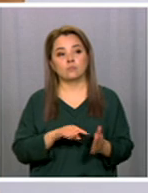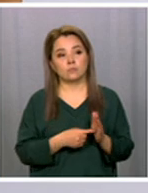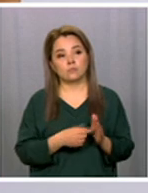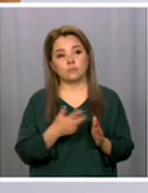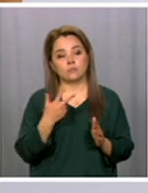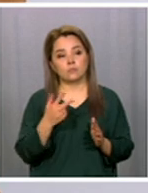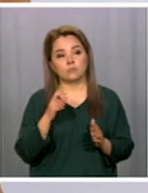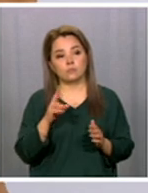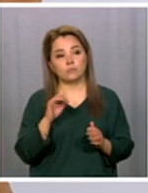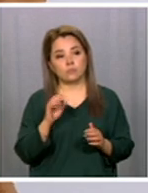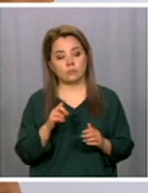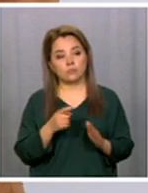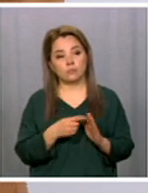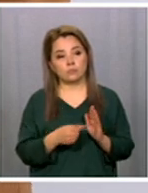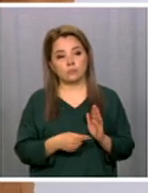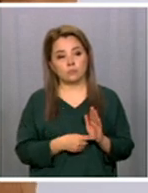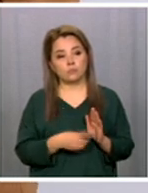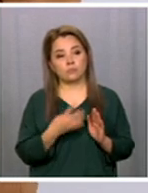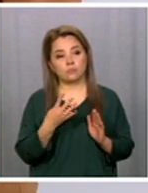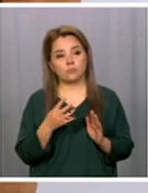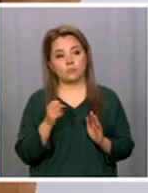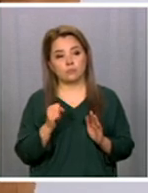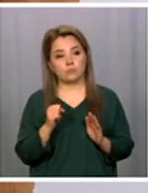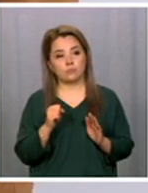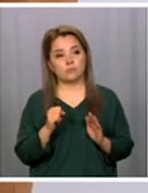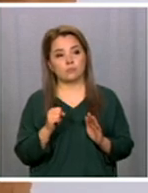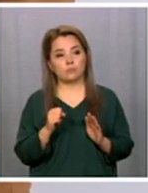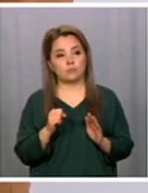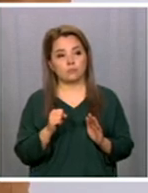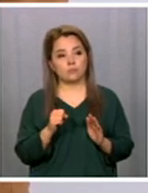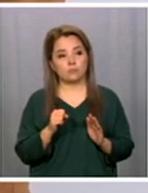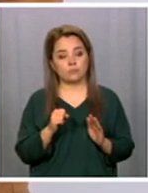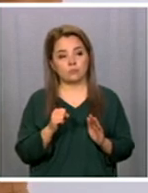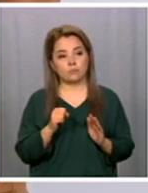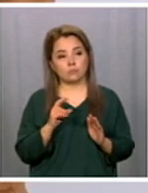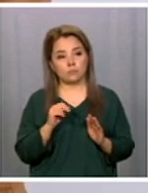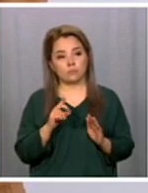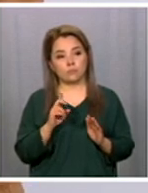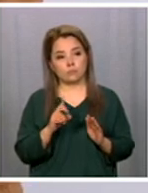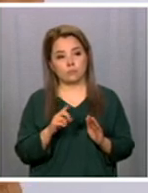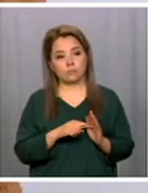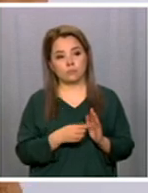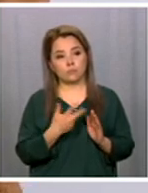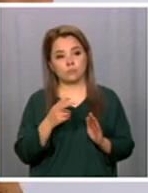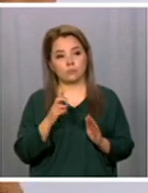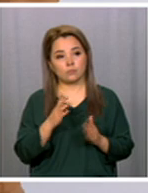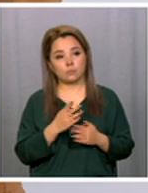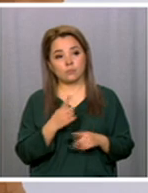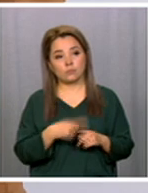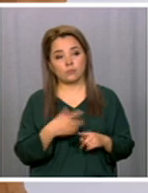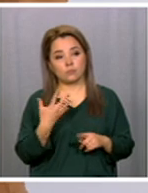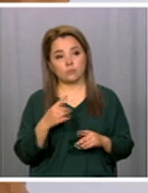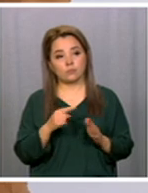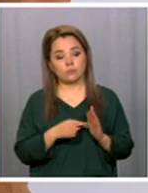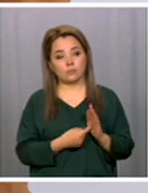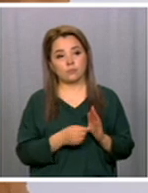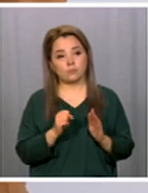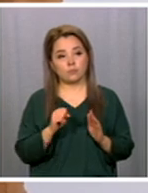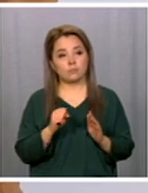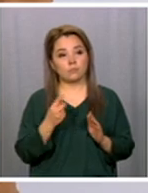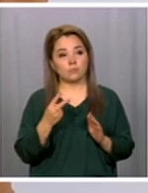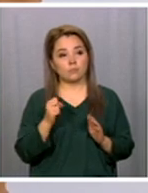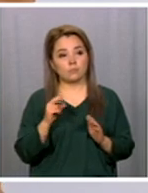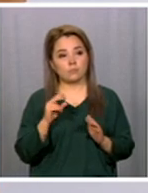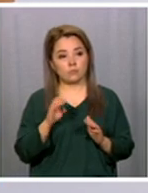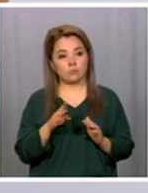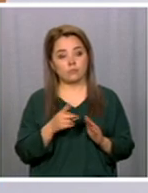b-ның кубы бөлінген 4 a куб b көбейту 3 b-ның кубы қосу 5 көбейтілген 2 a квадрат бөлінген